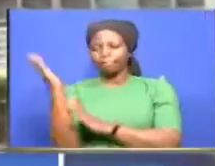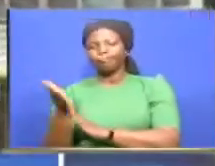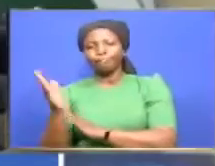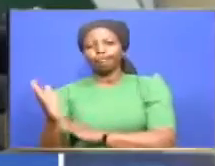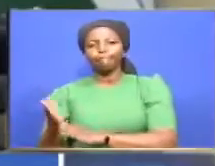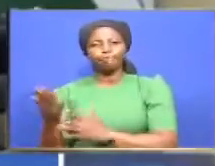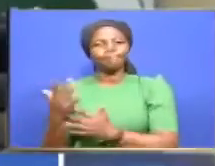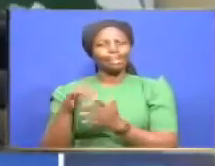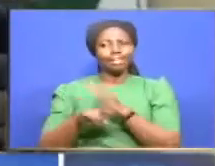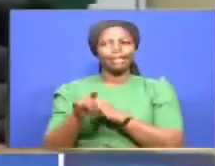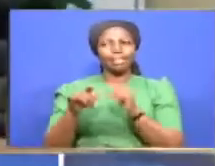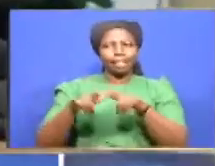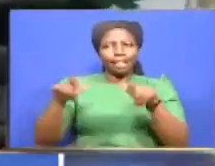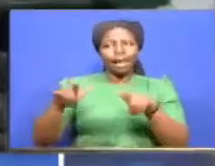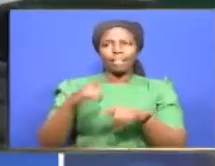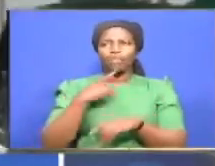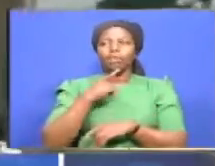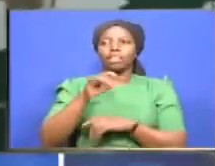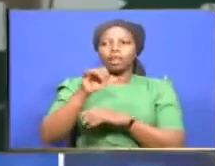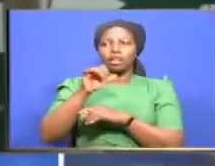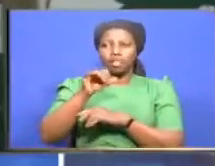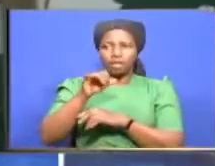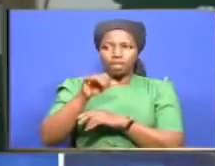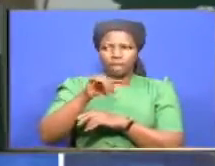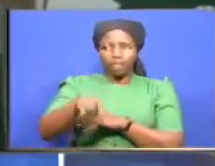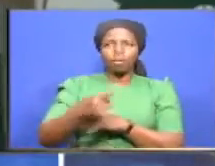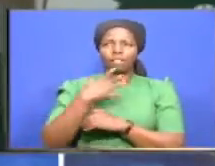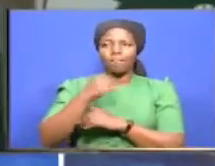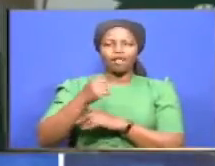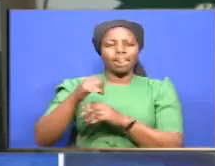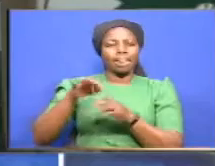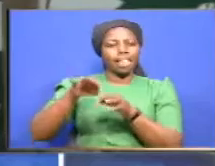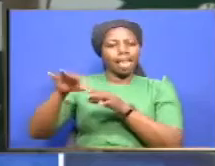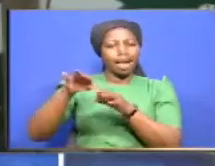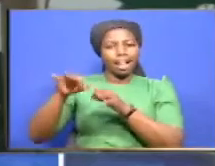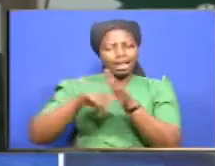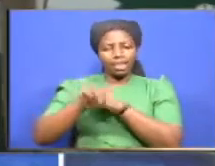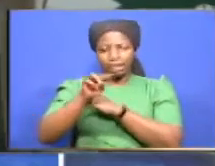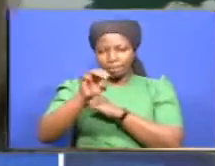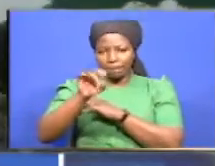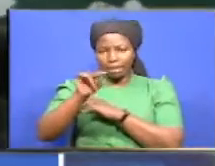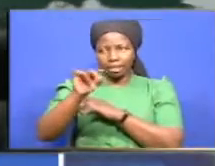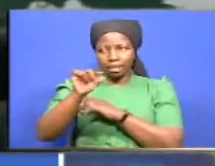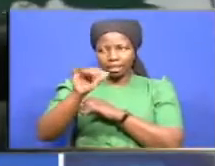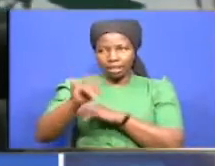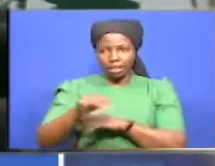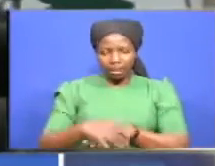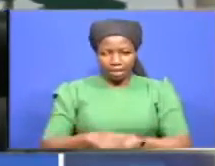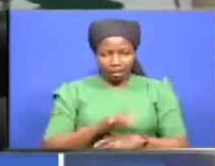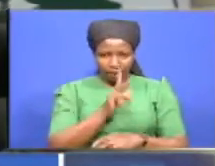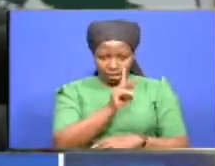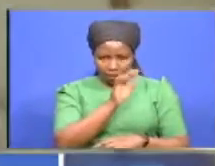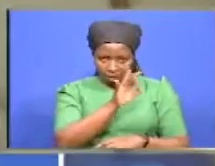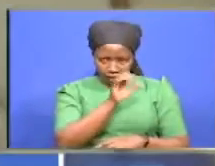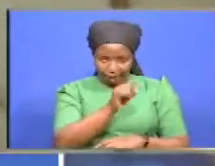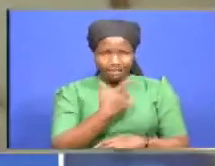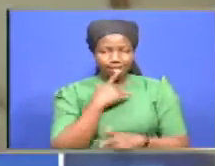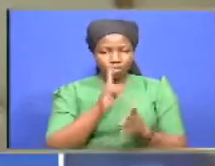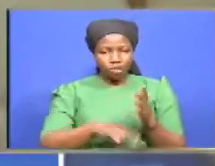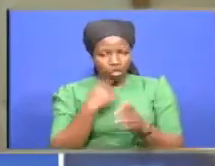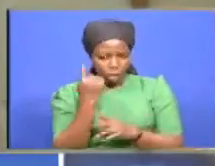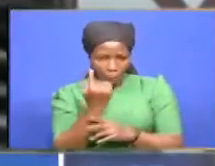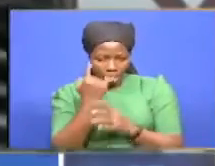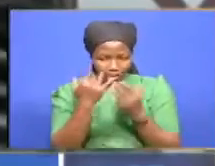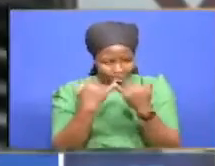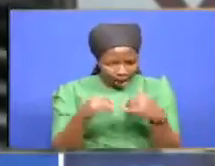ekari 1500 kwenye msitu wa Menengai. Shirika hilo la misitu lilisema kwamba linasafisha tu msitu huo kwa kuondoa